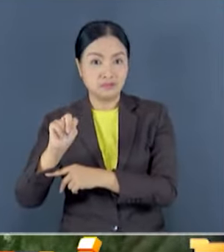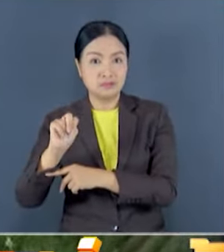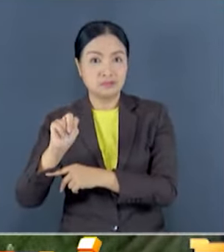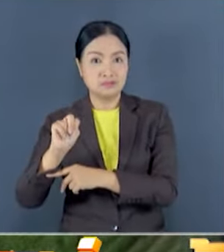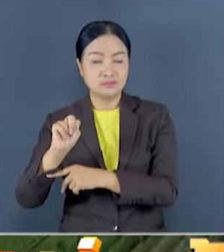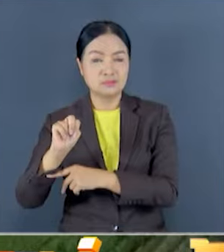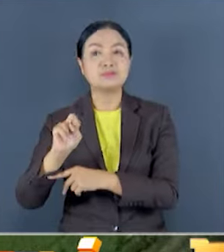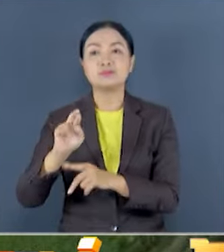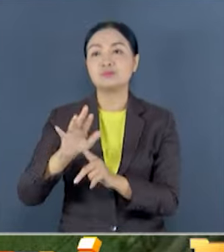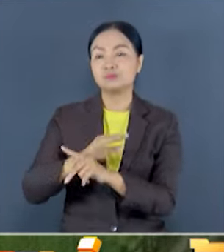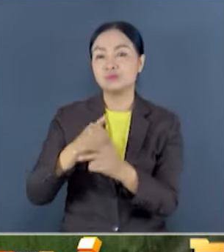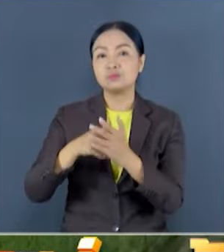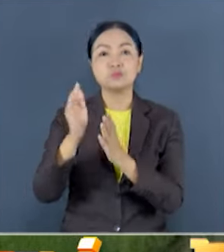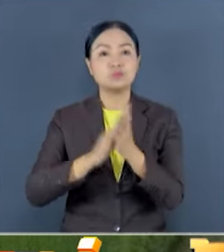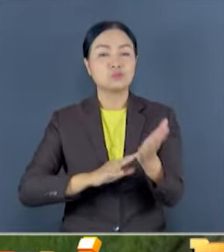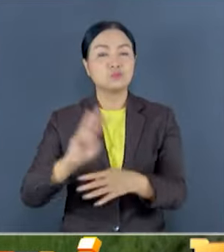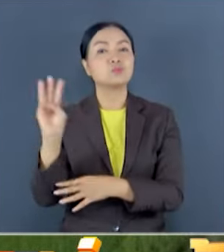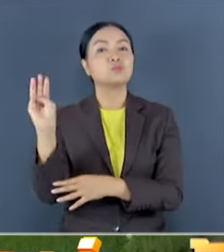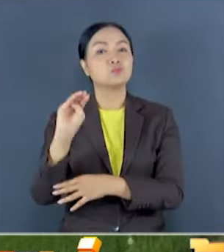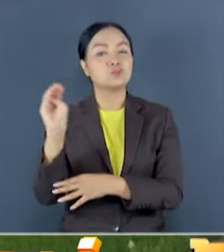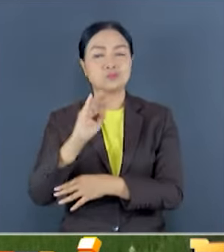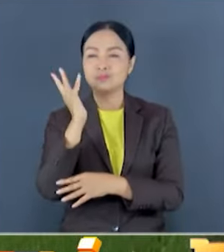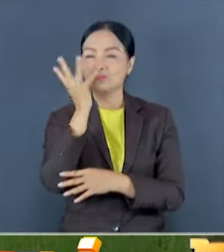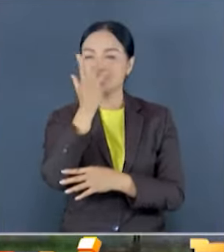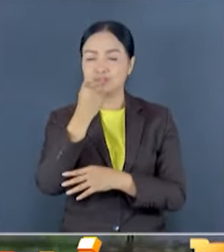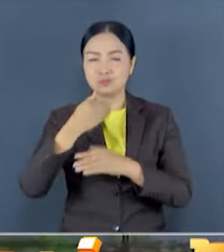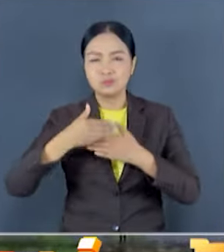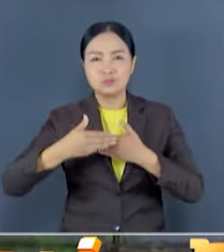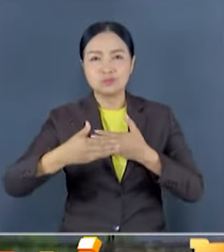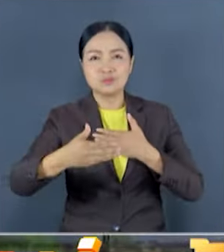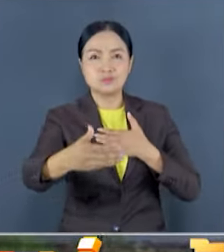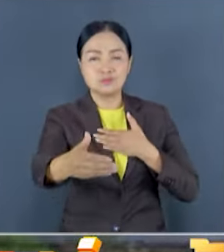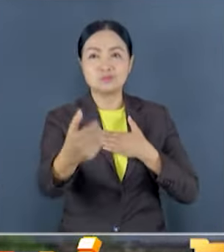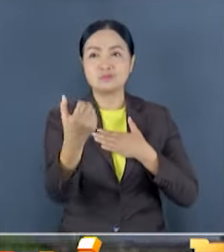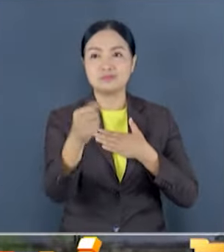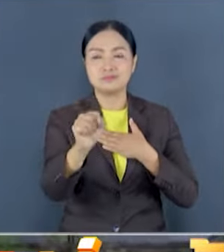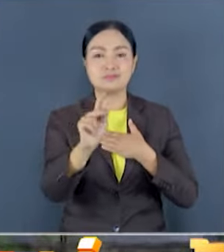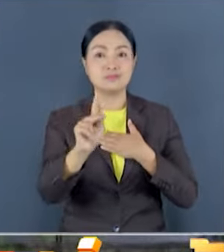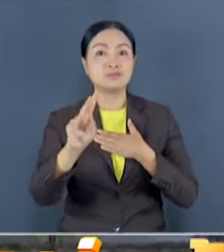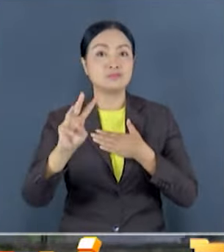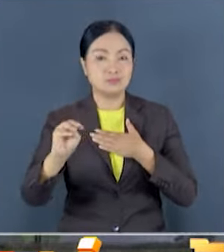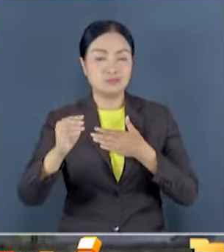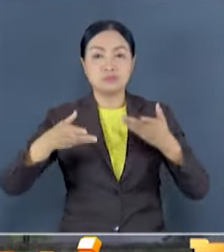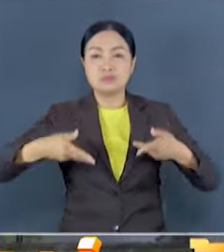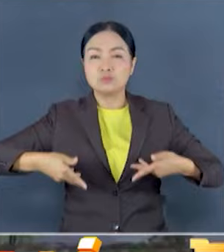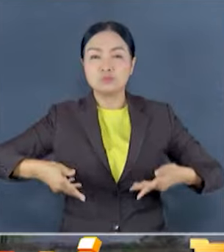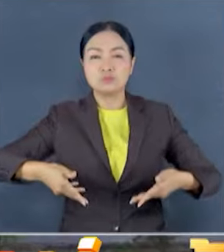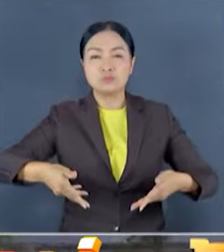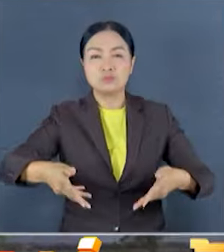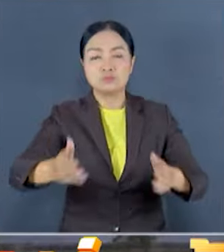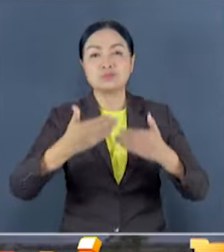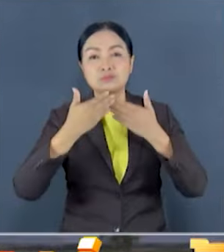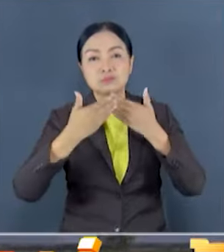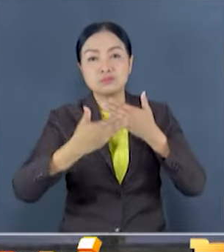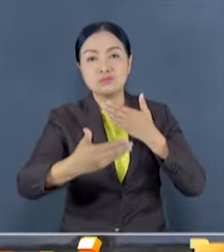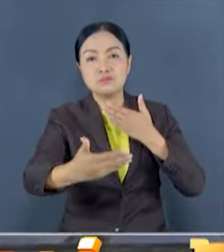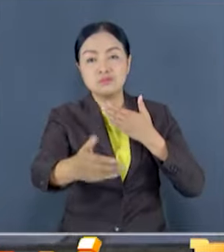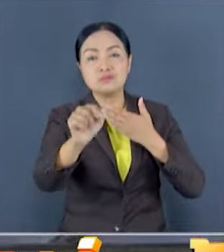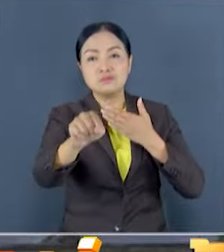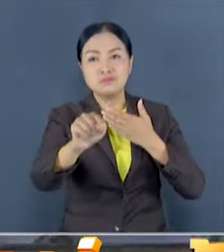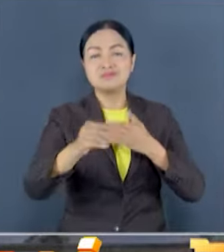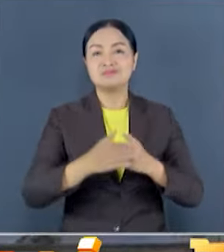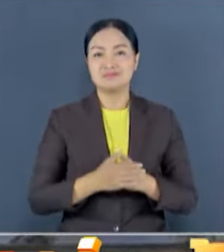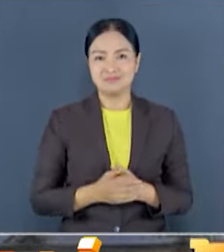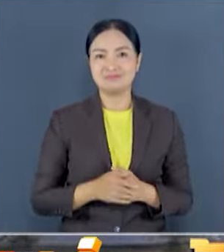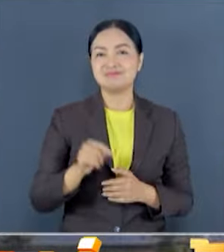สีม่วงสบายตาสวยงามความยาวเนี่ยประมาณเกือบ10กิโลเมตรเลยแล้วตลอดเส้นทางเนี่ยนะครับอย่างที่บอกไปถนนเส้นนี้ก็เป็นถน